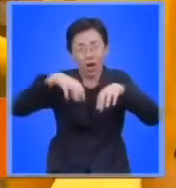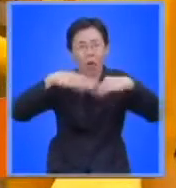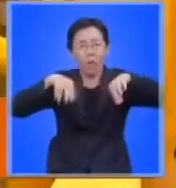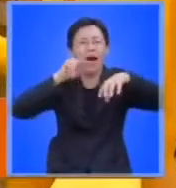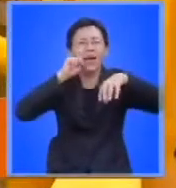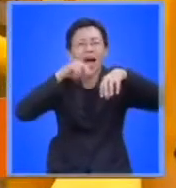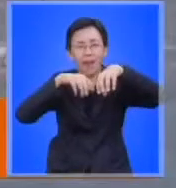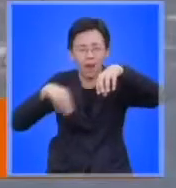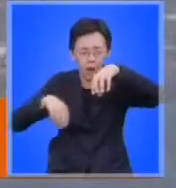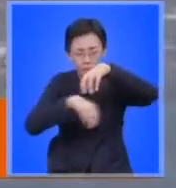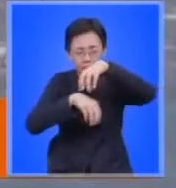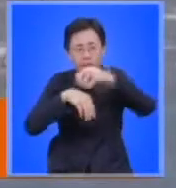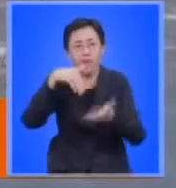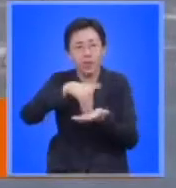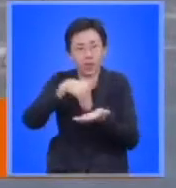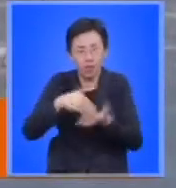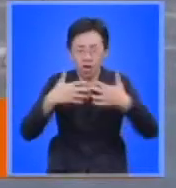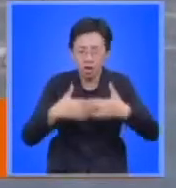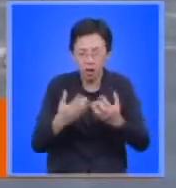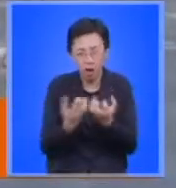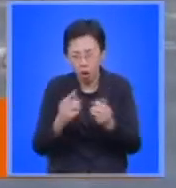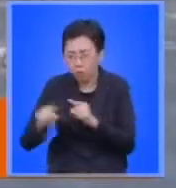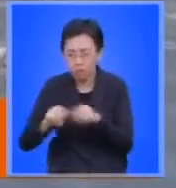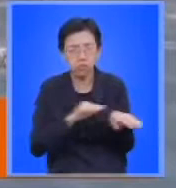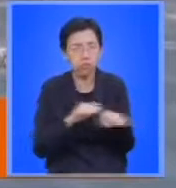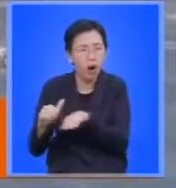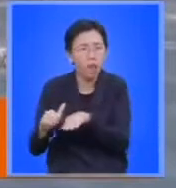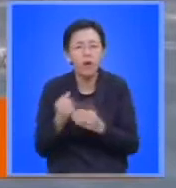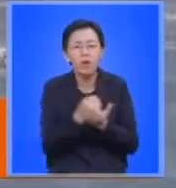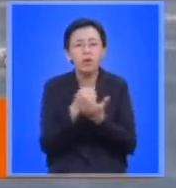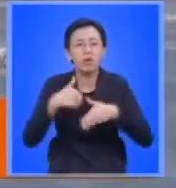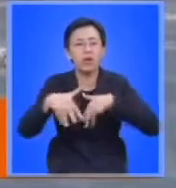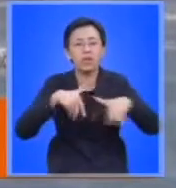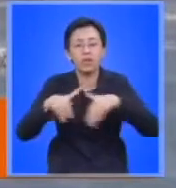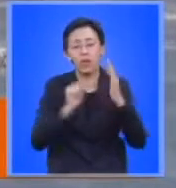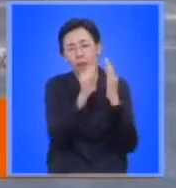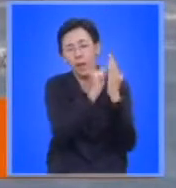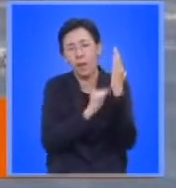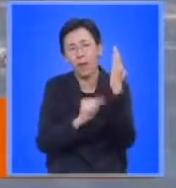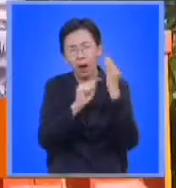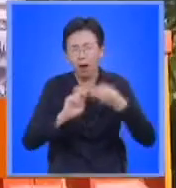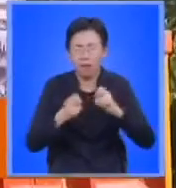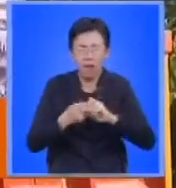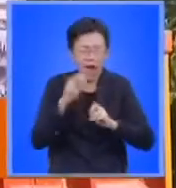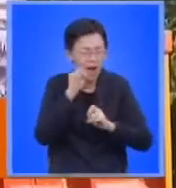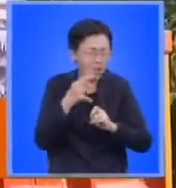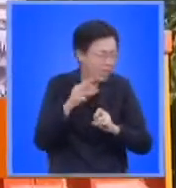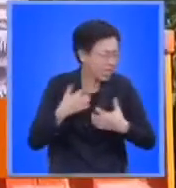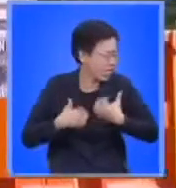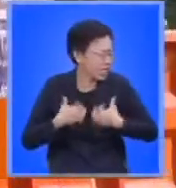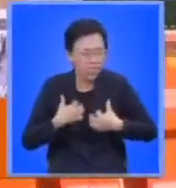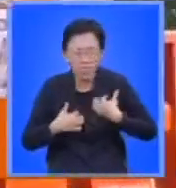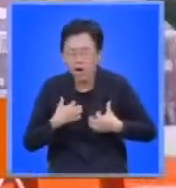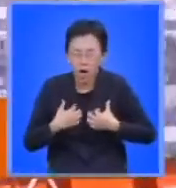ก็เตรียมพร้อมด้านเครื่องจักรเครื่องมืออุปกรณ์ต่างๆสำหรับช่วยเหลือประชาชนทุกพื้นที่ที่ได้รับผลกระทบจากวิกฤตภัยแล้งภาย